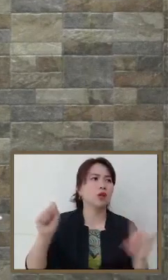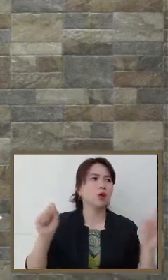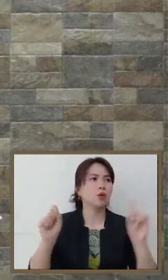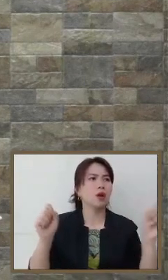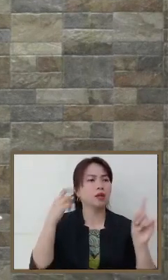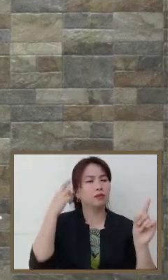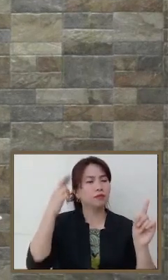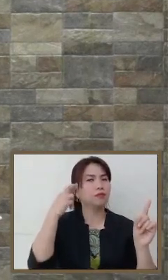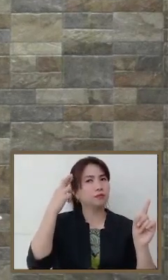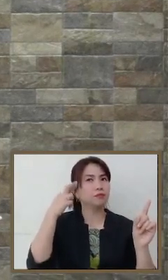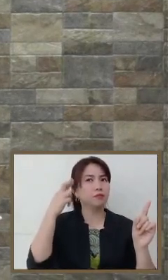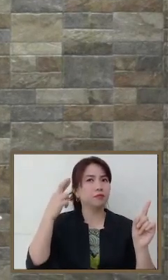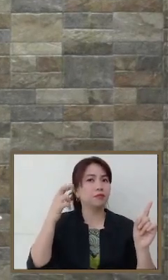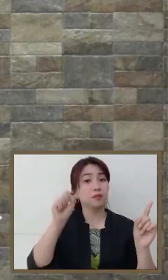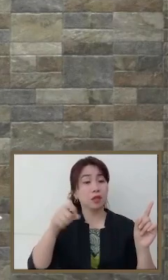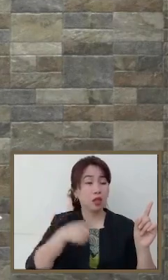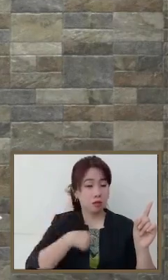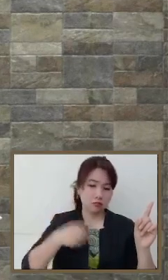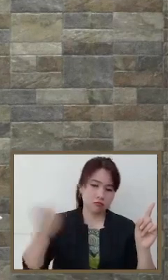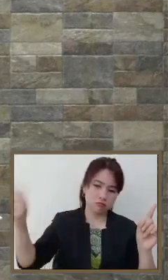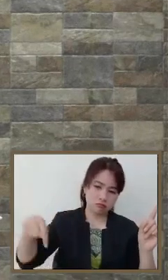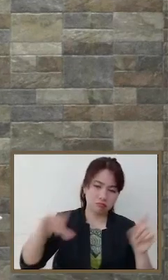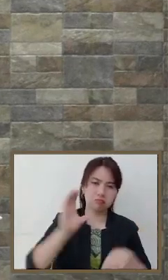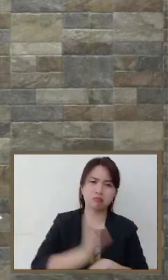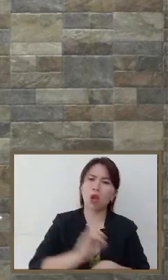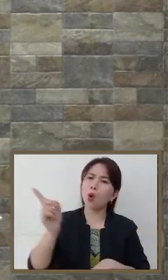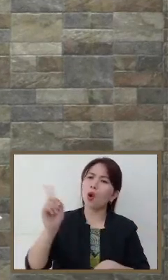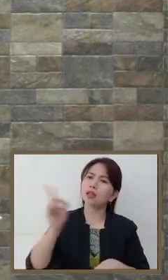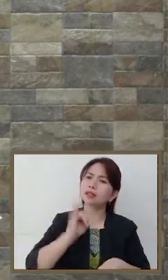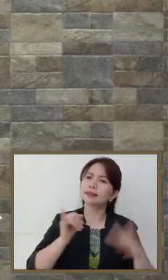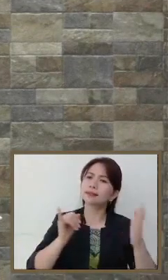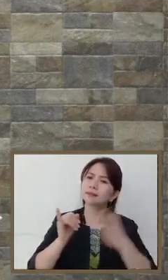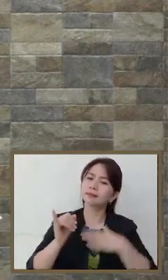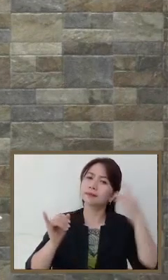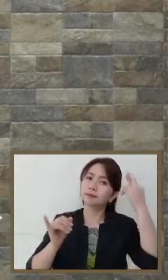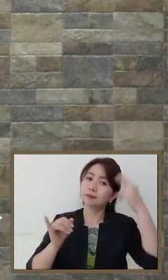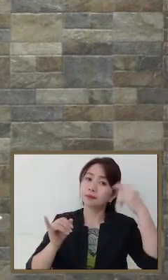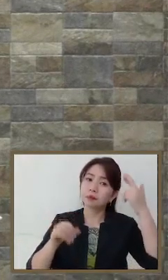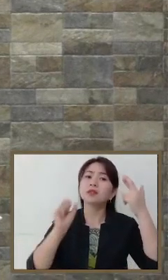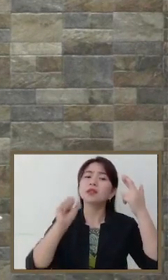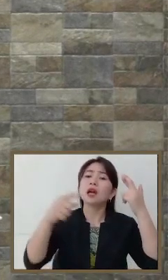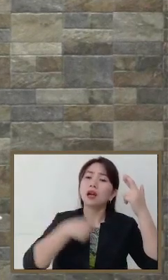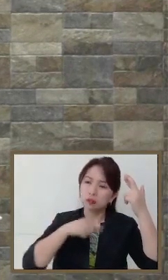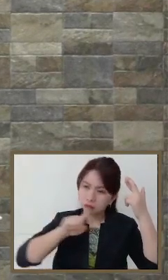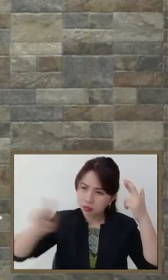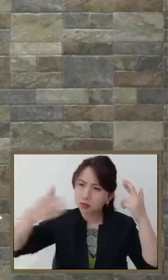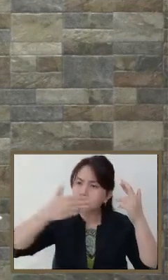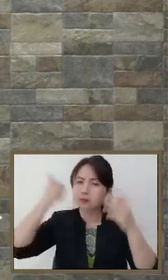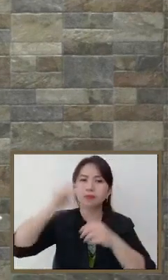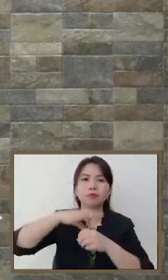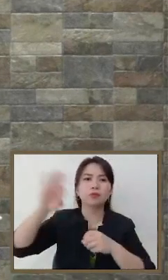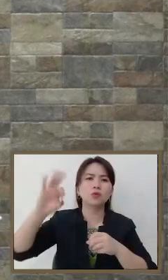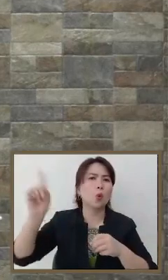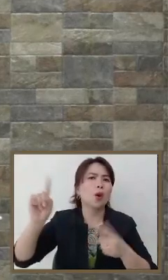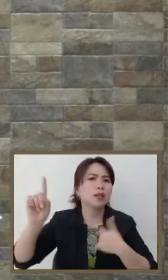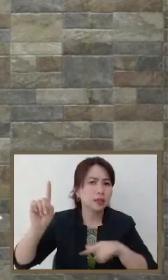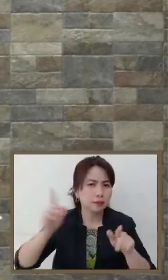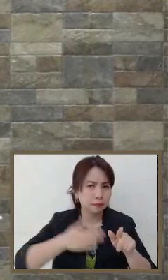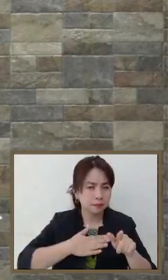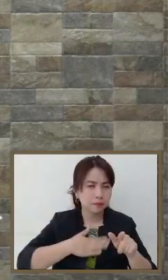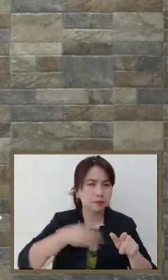rason nagsisimba ako Anong dahilan lahat nagsul ako ngayon Anong dahilan